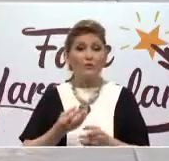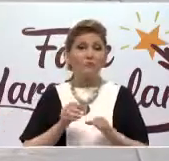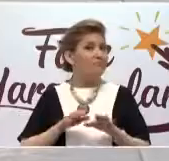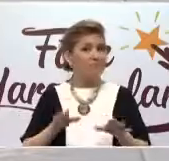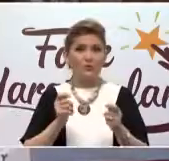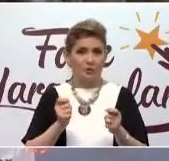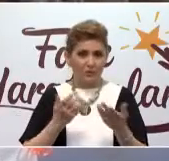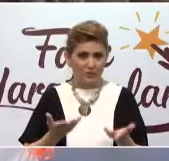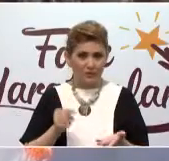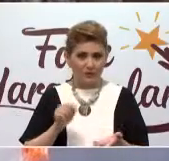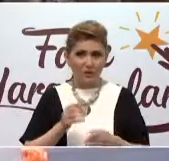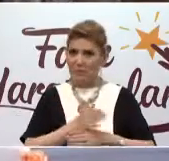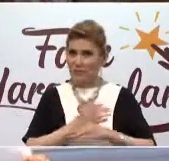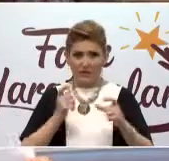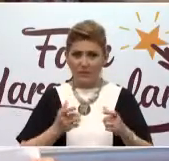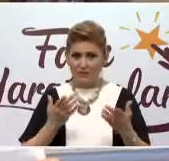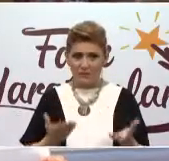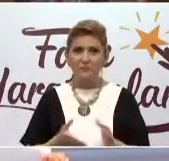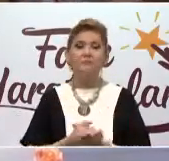sağlayamıyoruz ne yazık ki şu an ülkemizde.